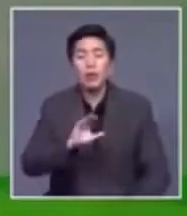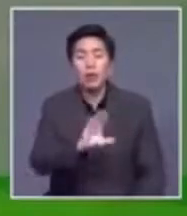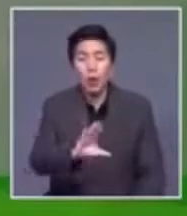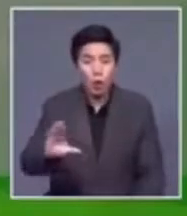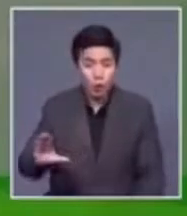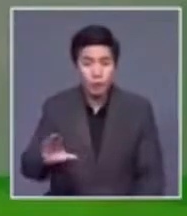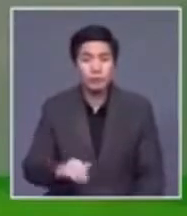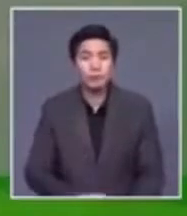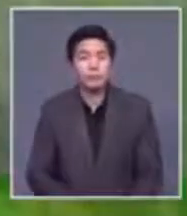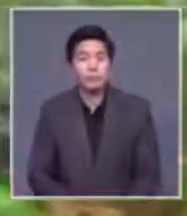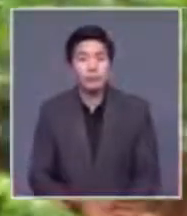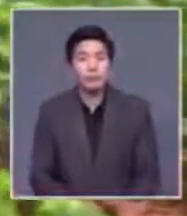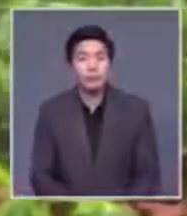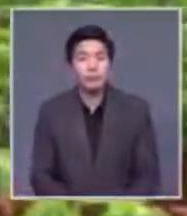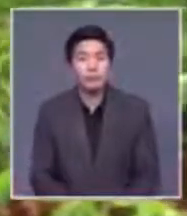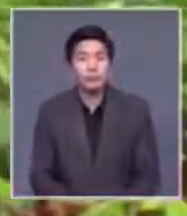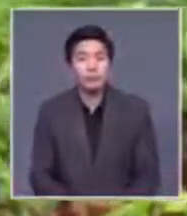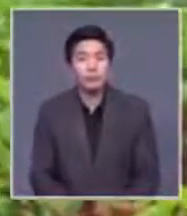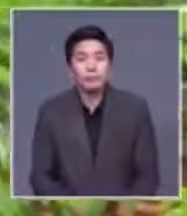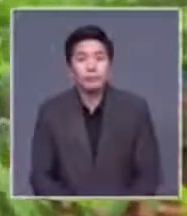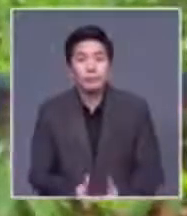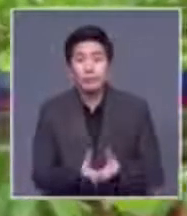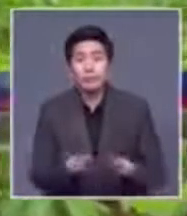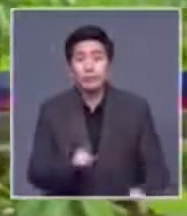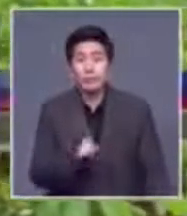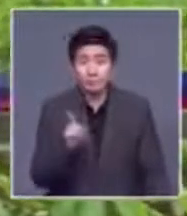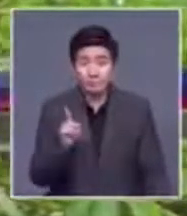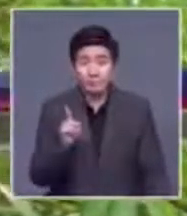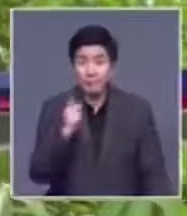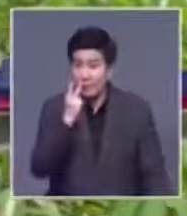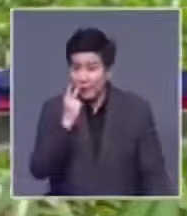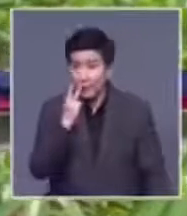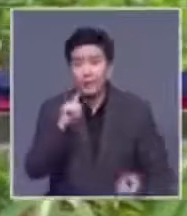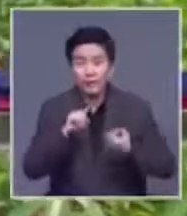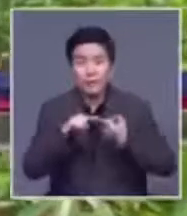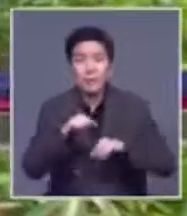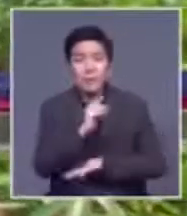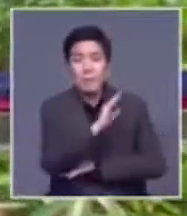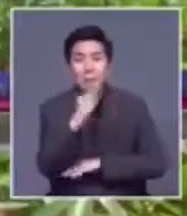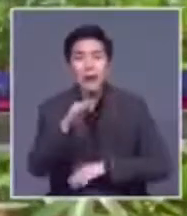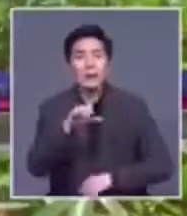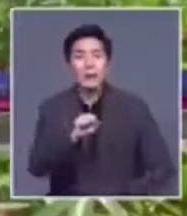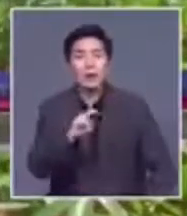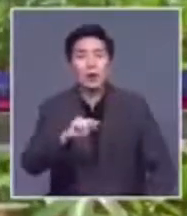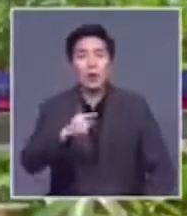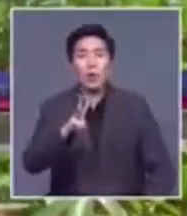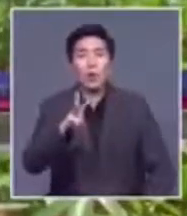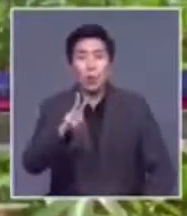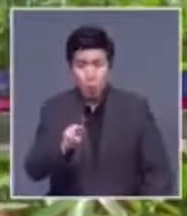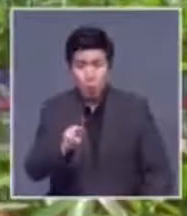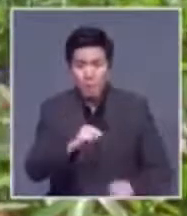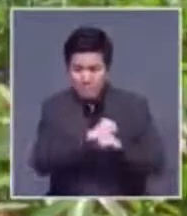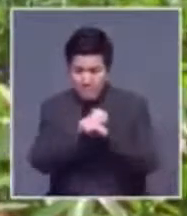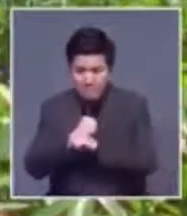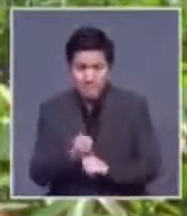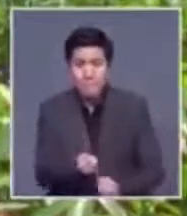ที่พื้นที่ที่คุณผู้ชมได้เห็นนะคะอยู่ในเขตพื้นที่ป่าสงวนแห่งชาติป่าคอนบุรีค่ะซึ่งรัฐ